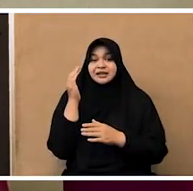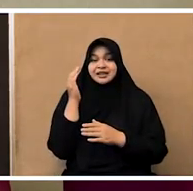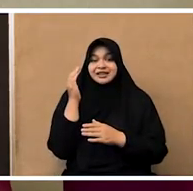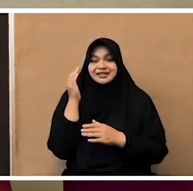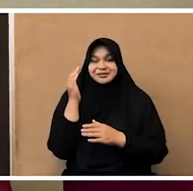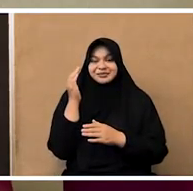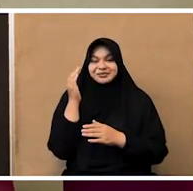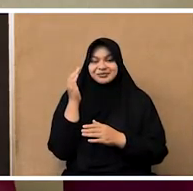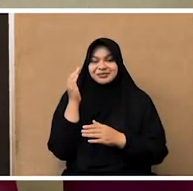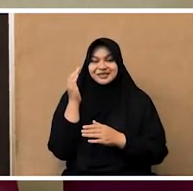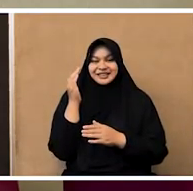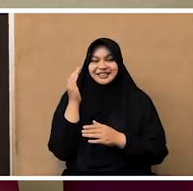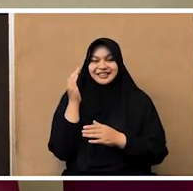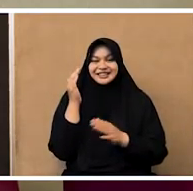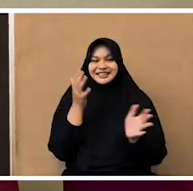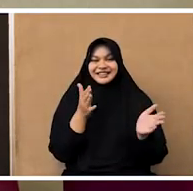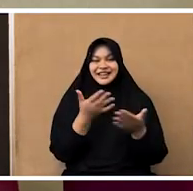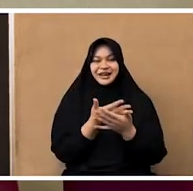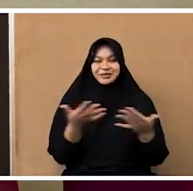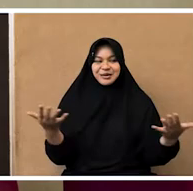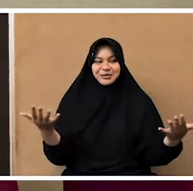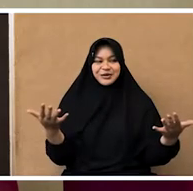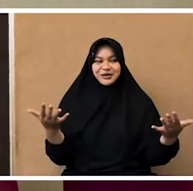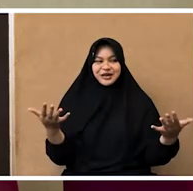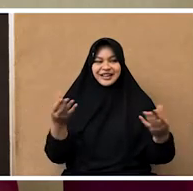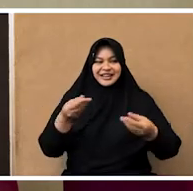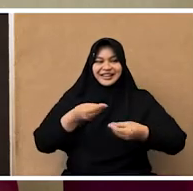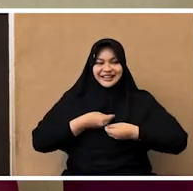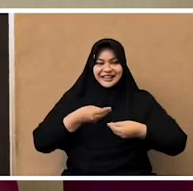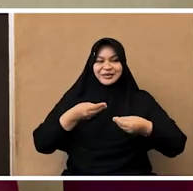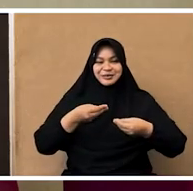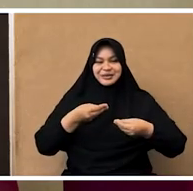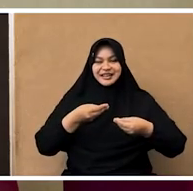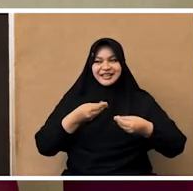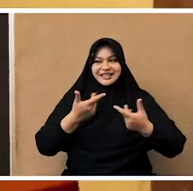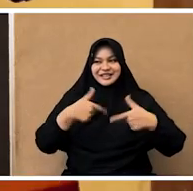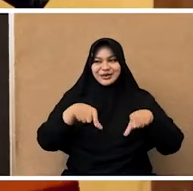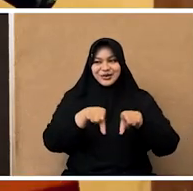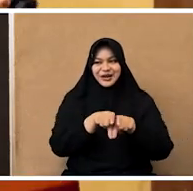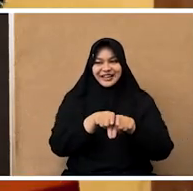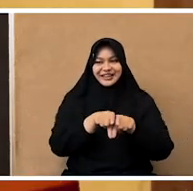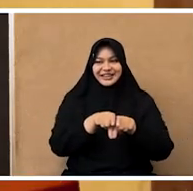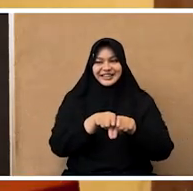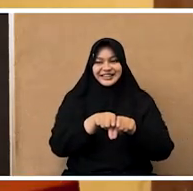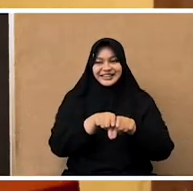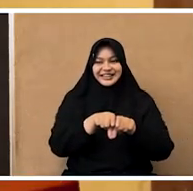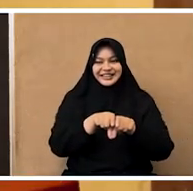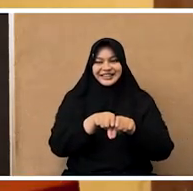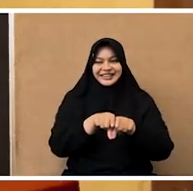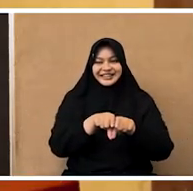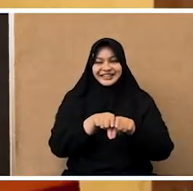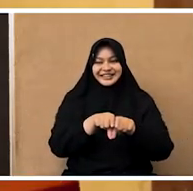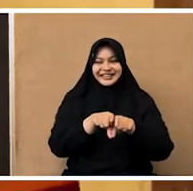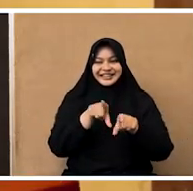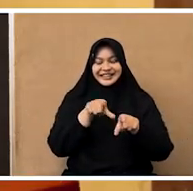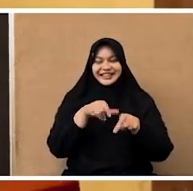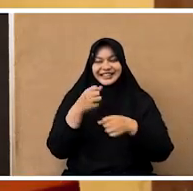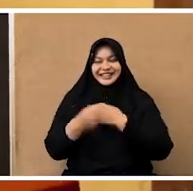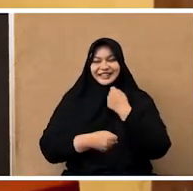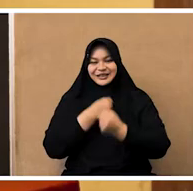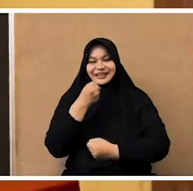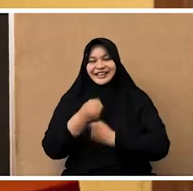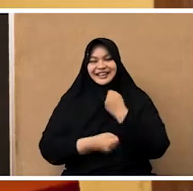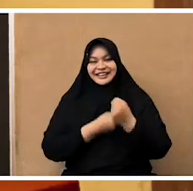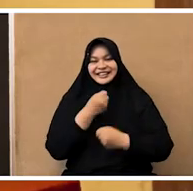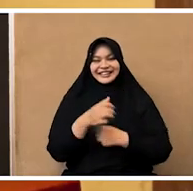maka apapun yang akan dia terima kan nanti sesuai akhirnya gitu ya dengan dengan yang dia lakukan dan